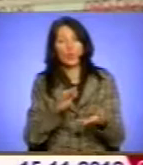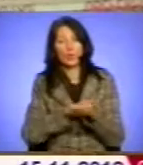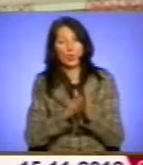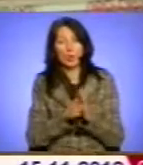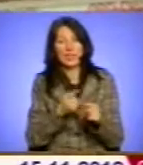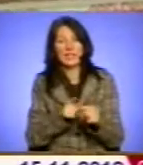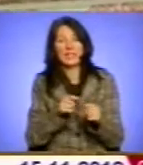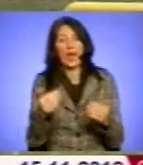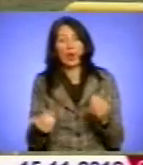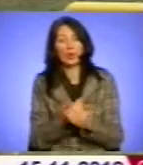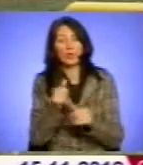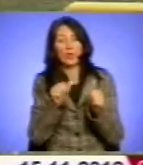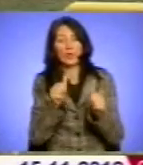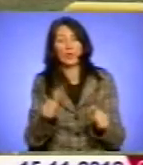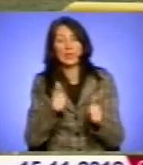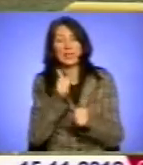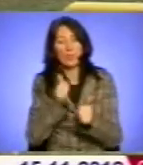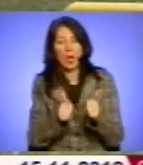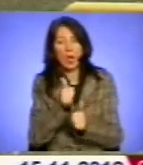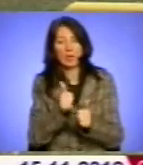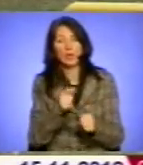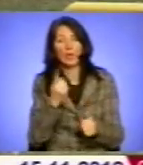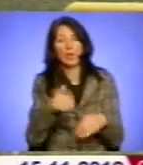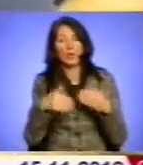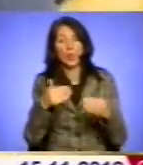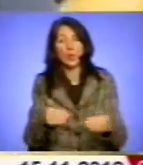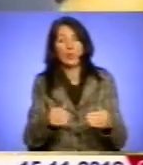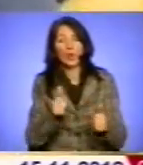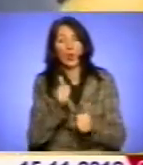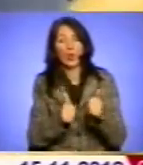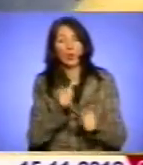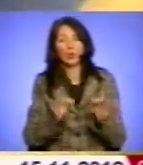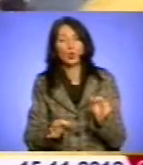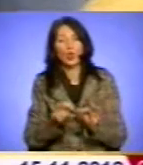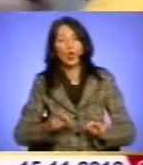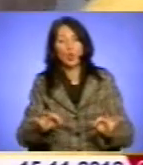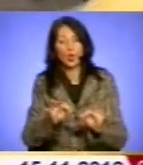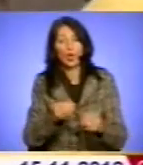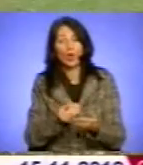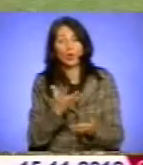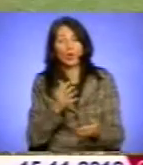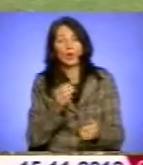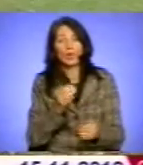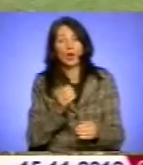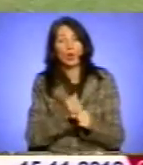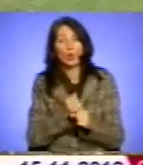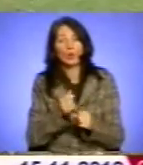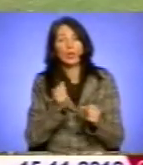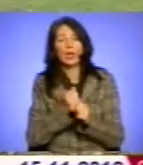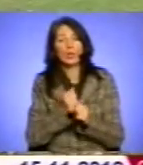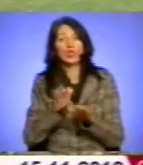змагань з елементами несподіванки. На першому етапі конкурсу журі оцінювало команди області на робочих місцях. Виїжджають в